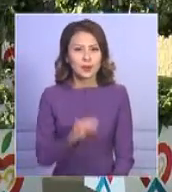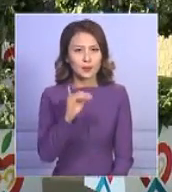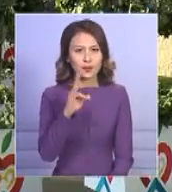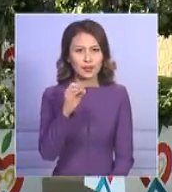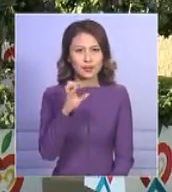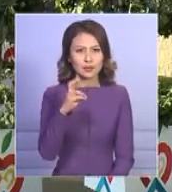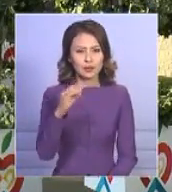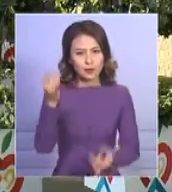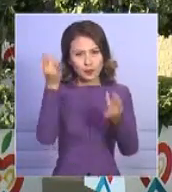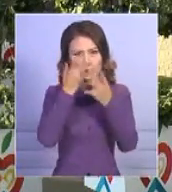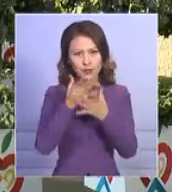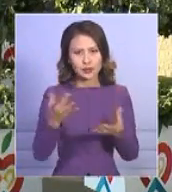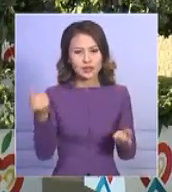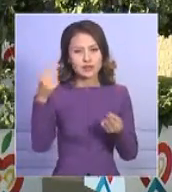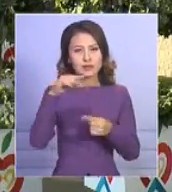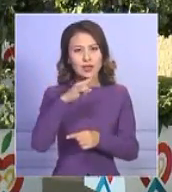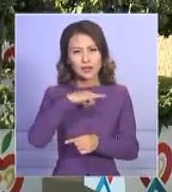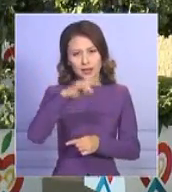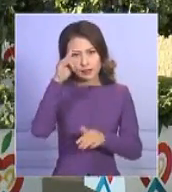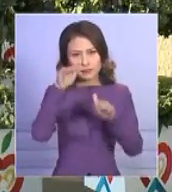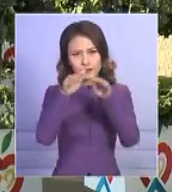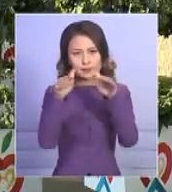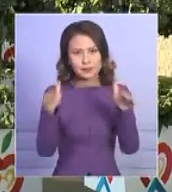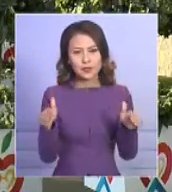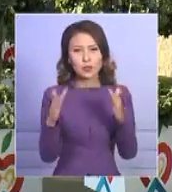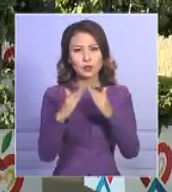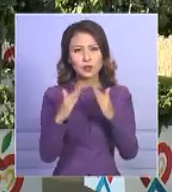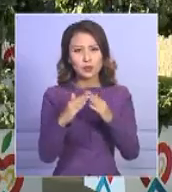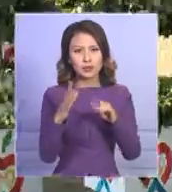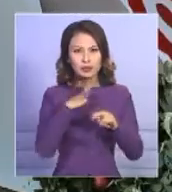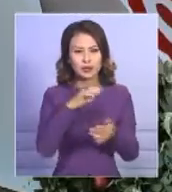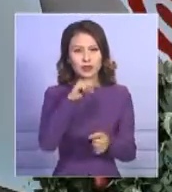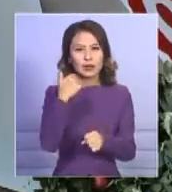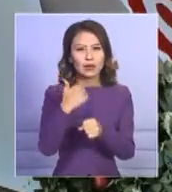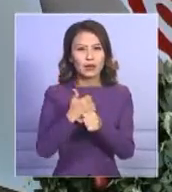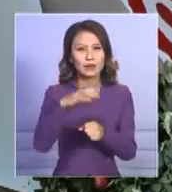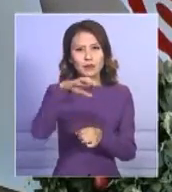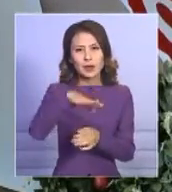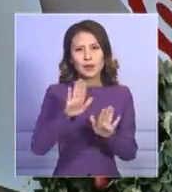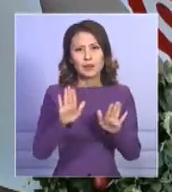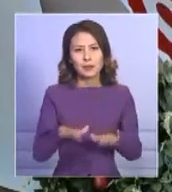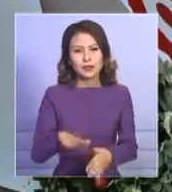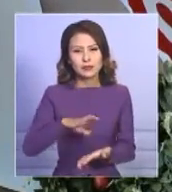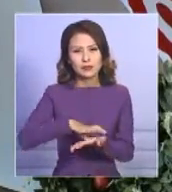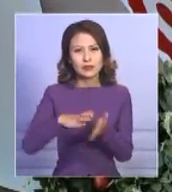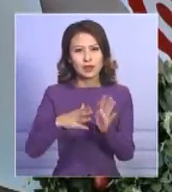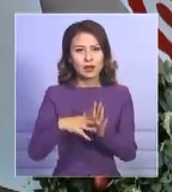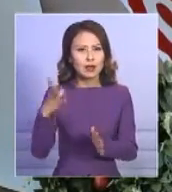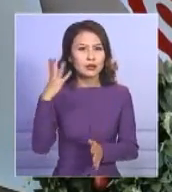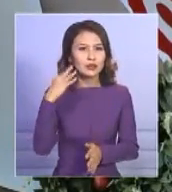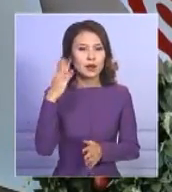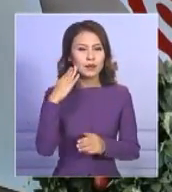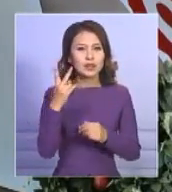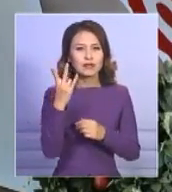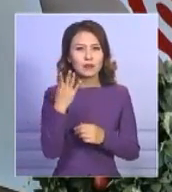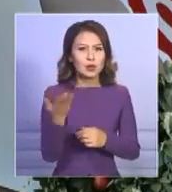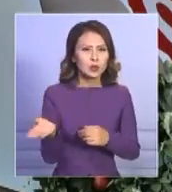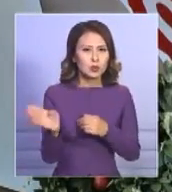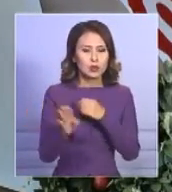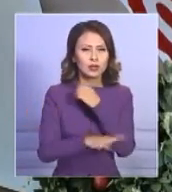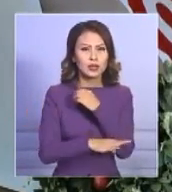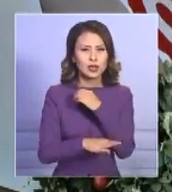ЮНЕСКО-ның мәдени мұра тізіміне енген Қазақтың киіз үйі бас ғимараттың алдына жайғасты. 25 түп алма ағашы тәуелсіздіктің ширек